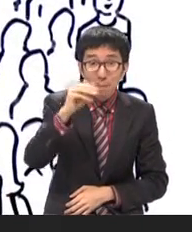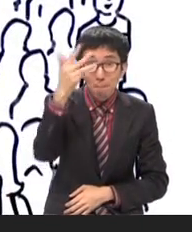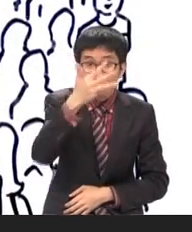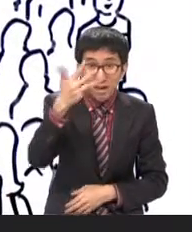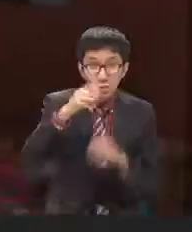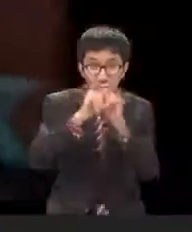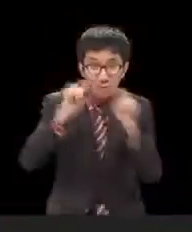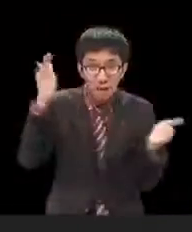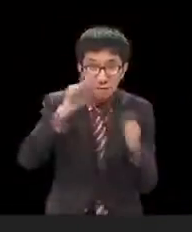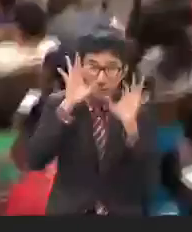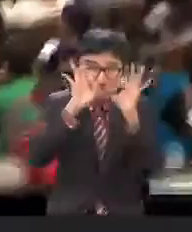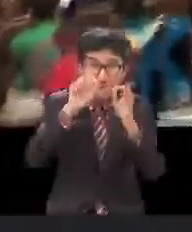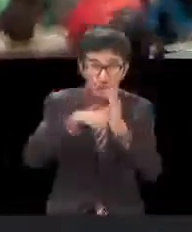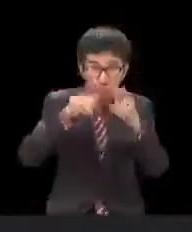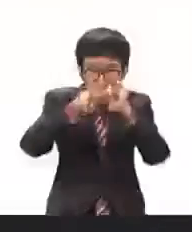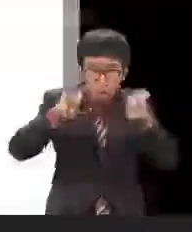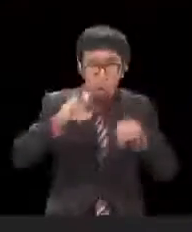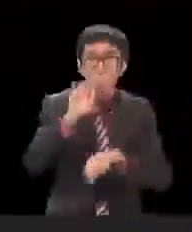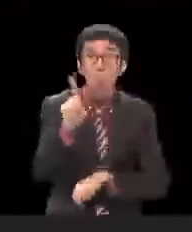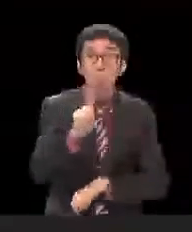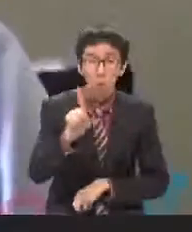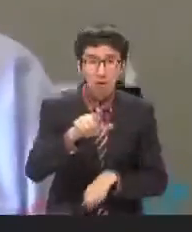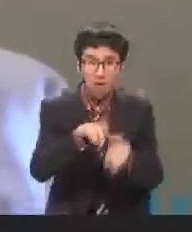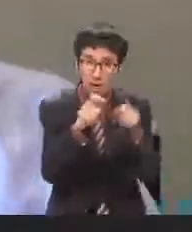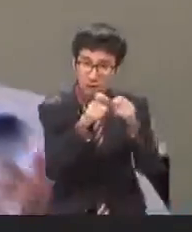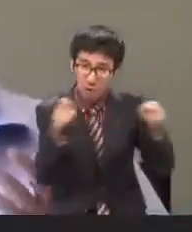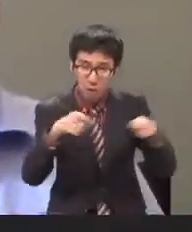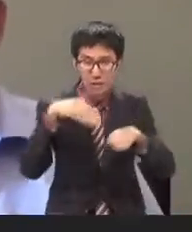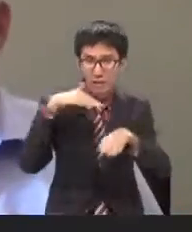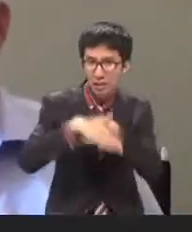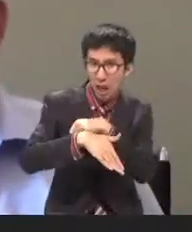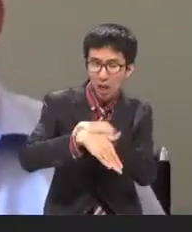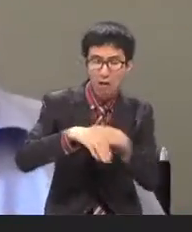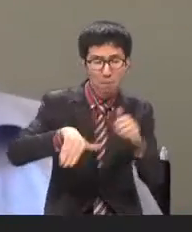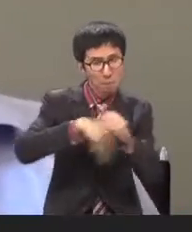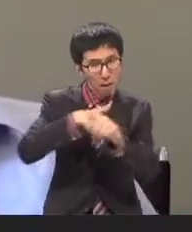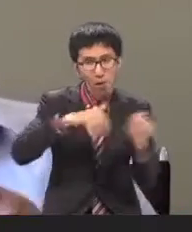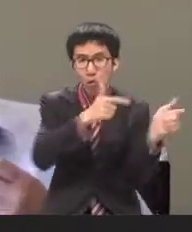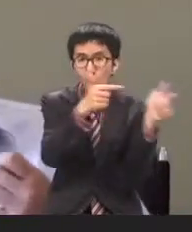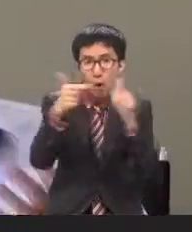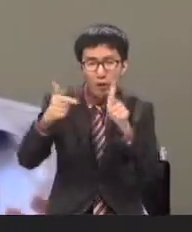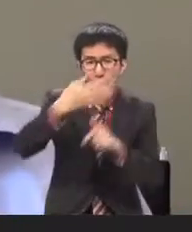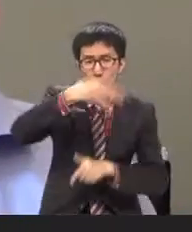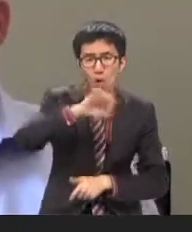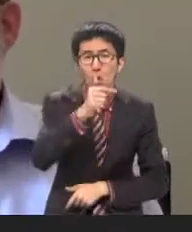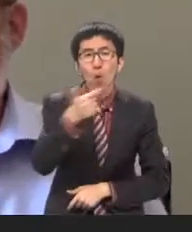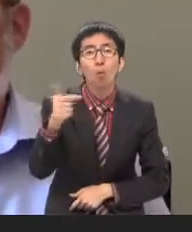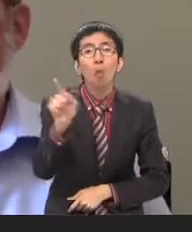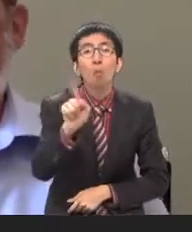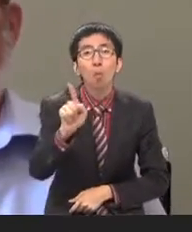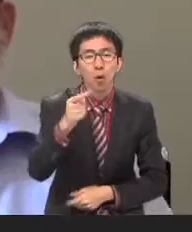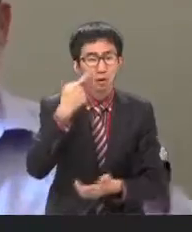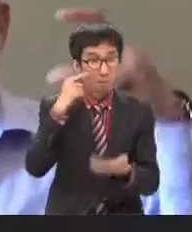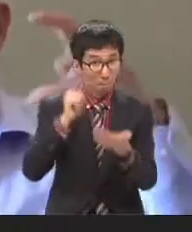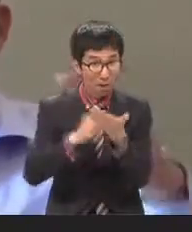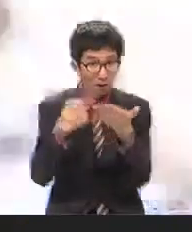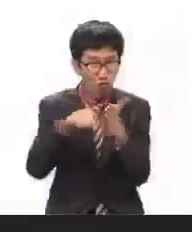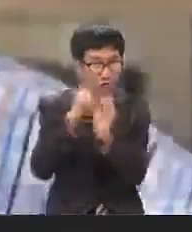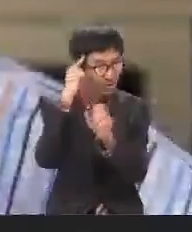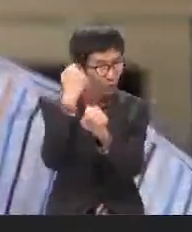분석했습니다. 강의의 길이와 배경, 강의 스타일 등을 비교해 가장 효과적인 학습 환경을 찾아보는